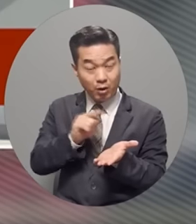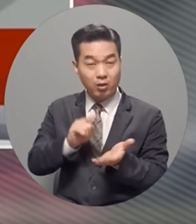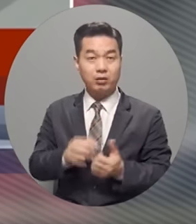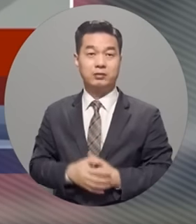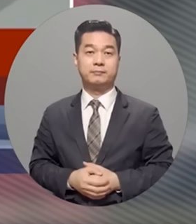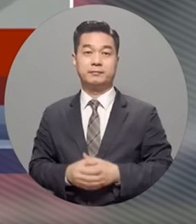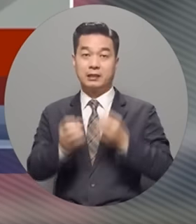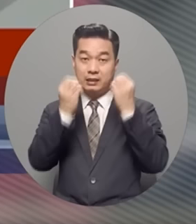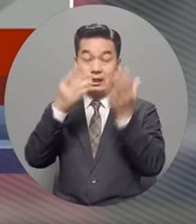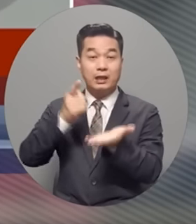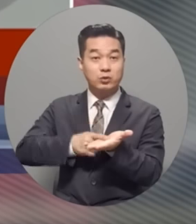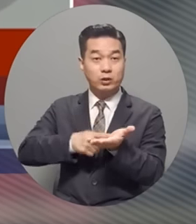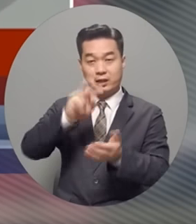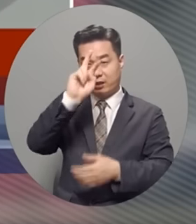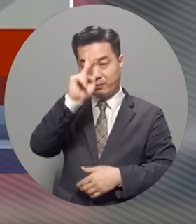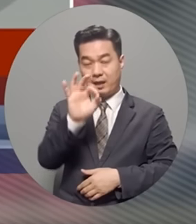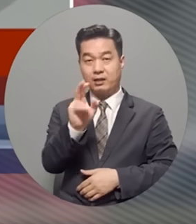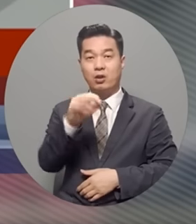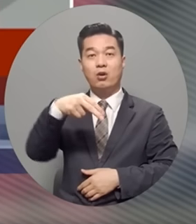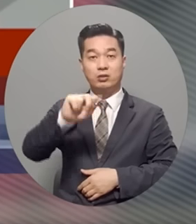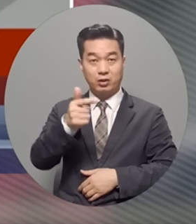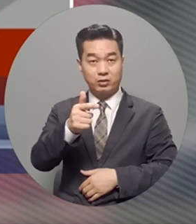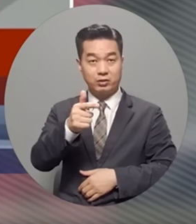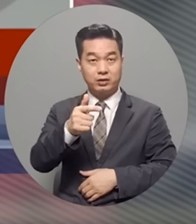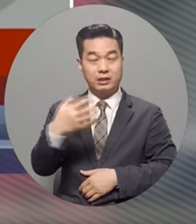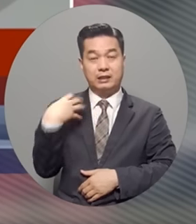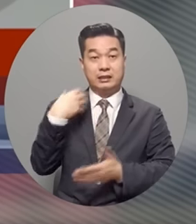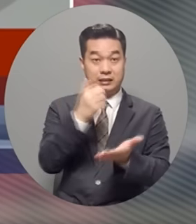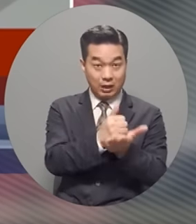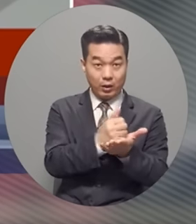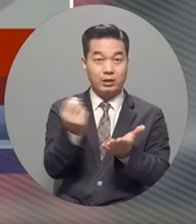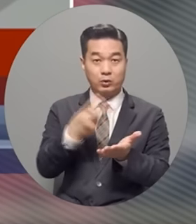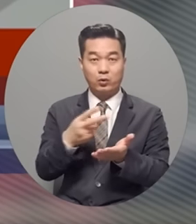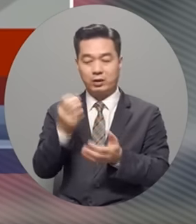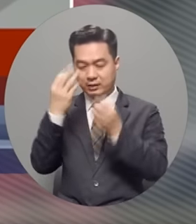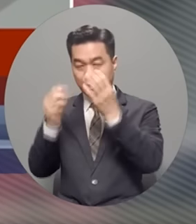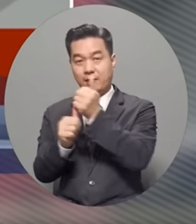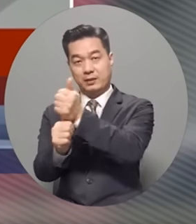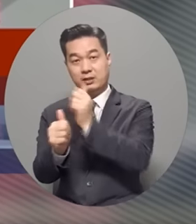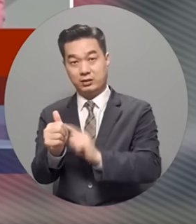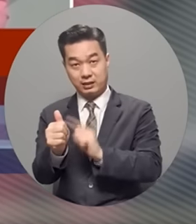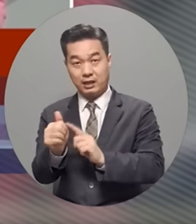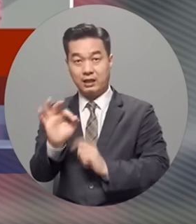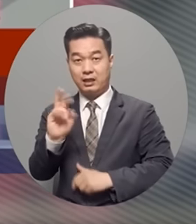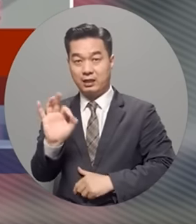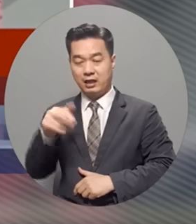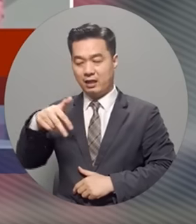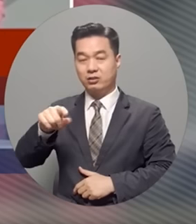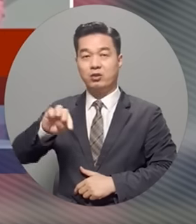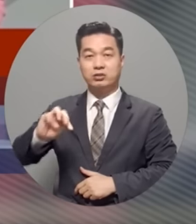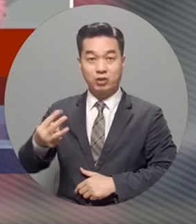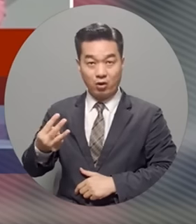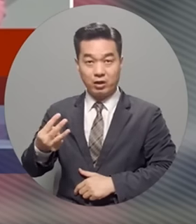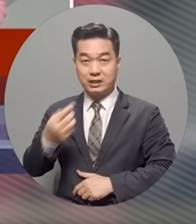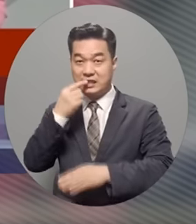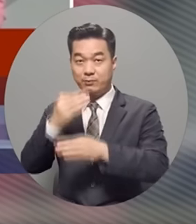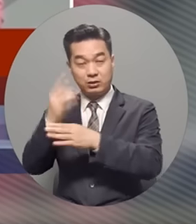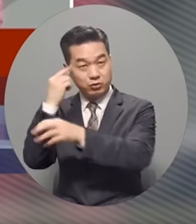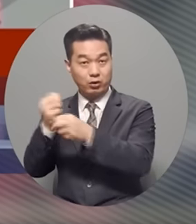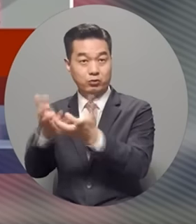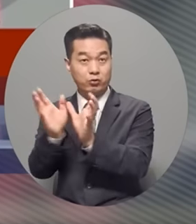새 총리는 박영선 전 장관, 새 비서실장은 양정철 전 민주연구원장, 정무특임장관에는 김종민 새로운